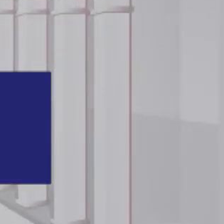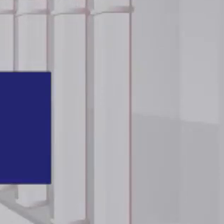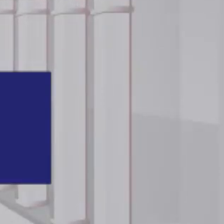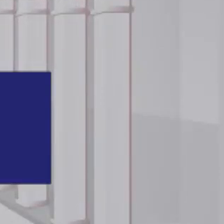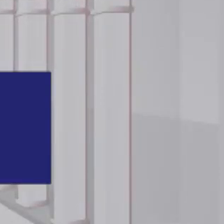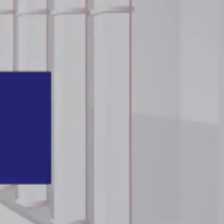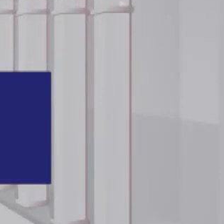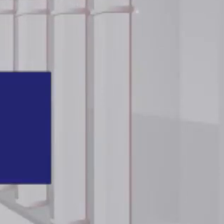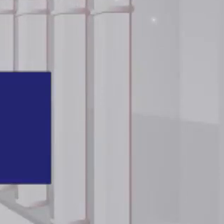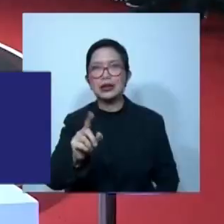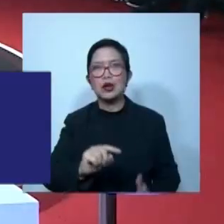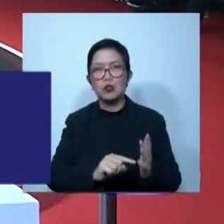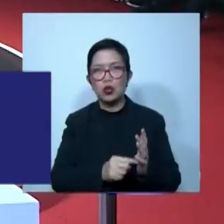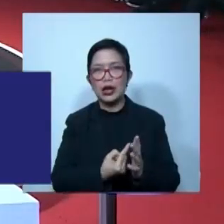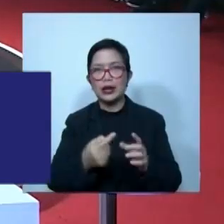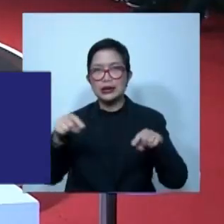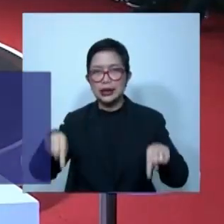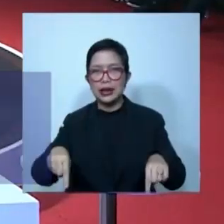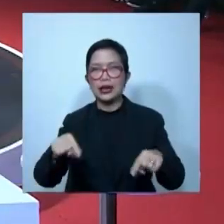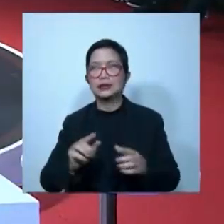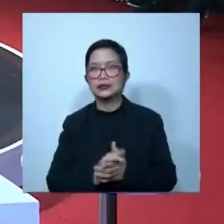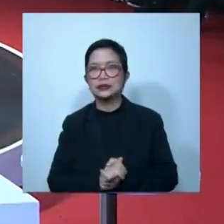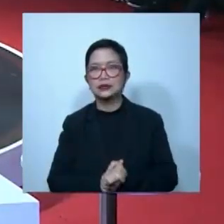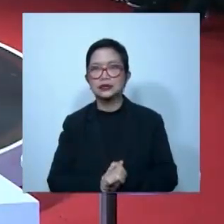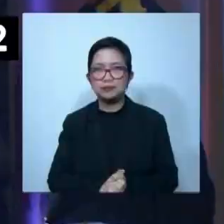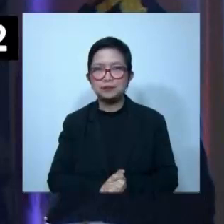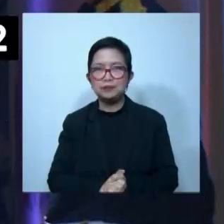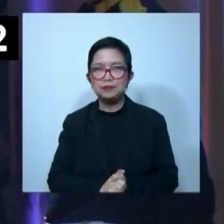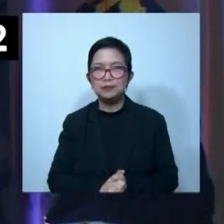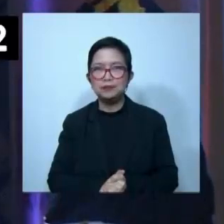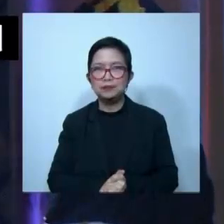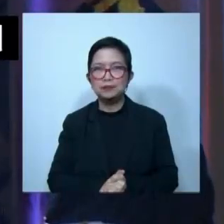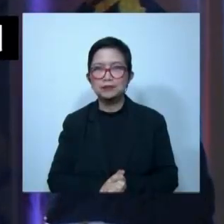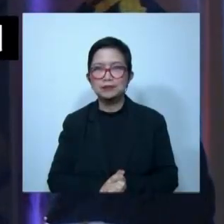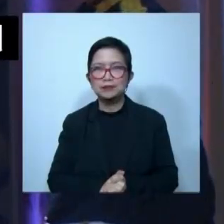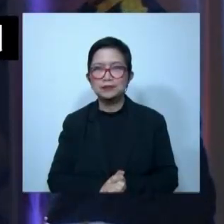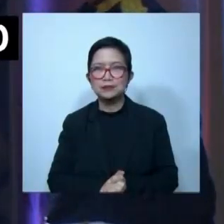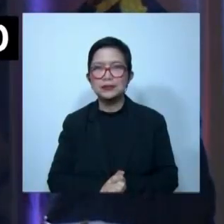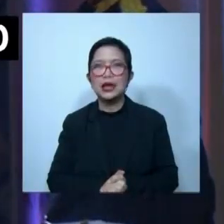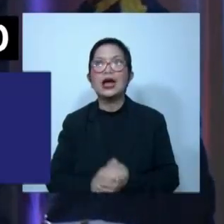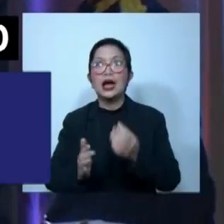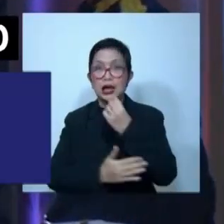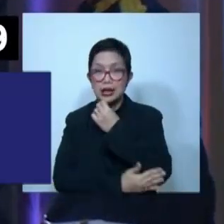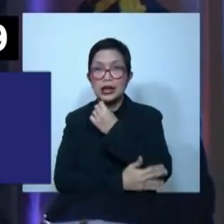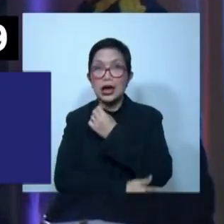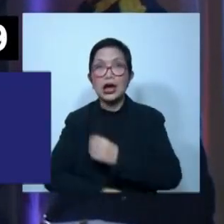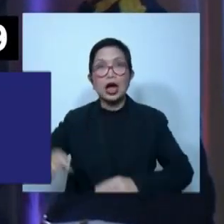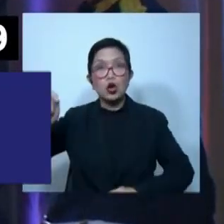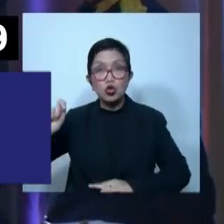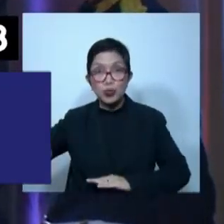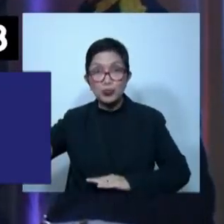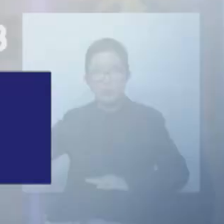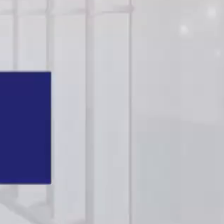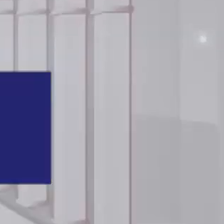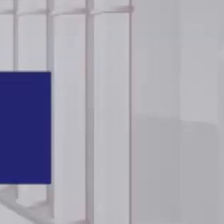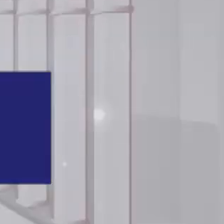visi-misi, capres nomor urut 1, Anies Baswedan langsung tampil menyerang dan menegaskan akan tegakkan hukum dan mengembalikan marwah